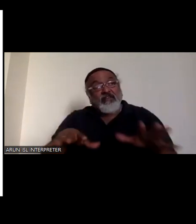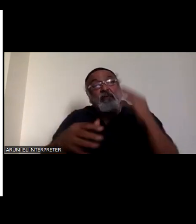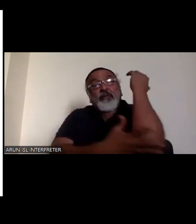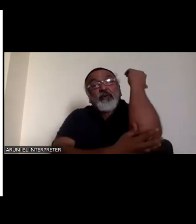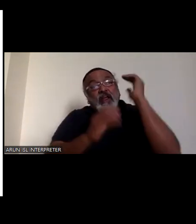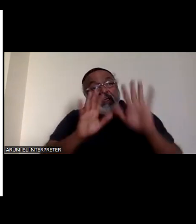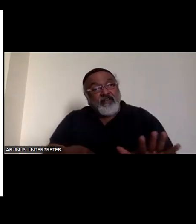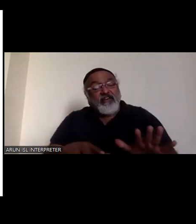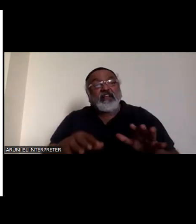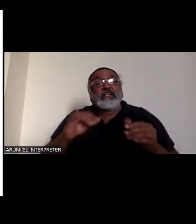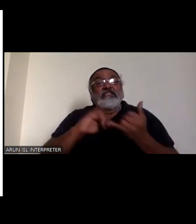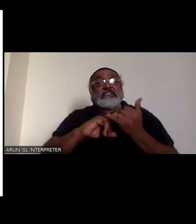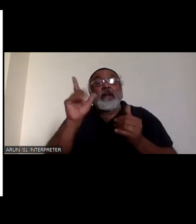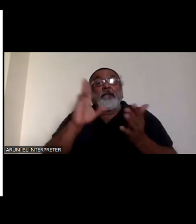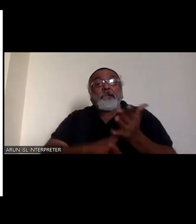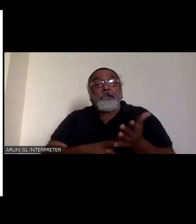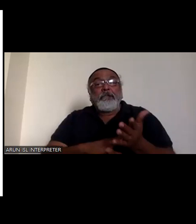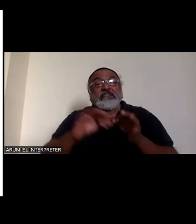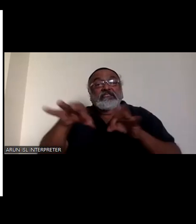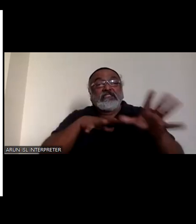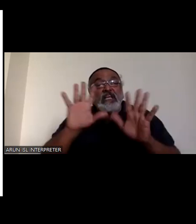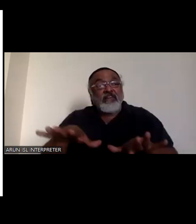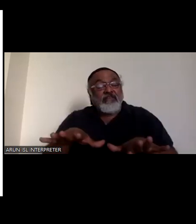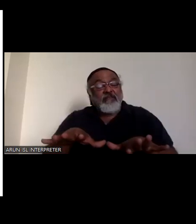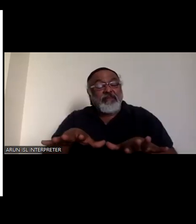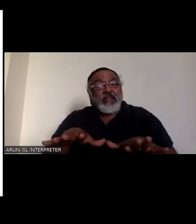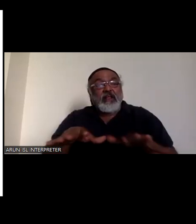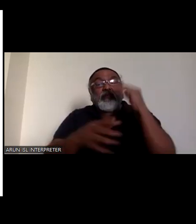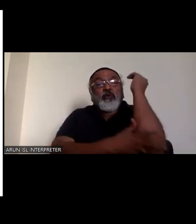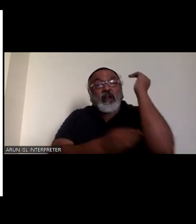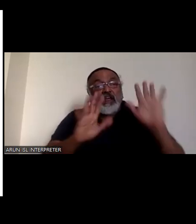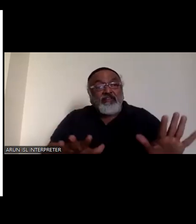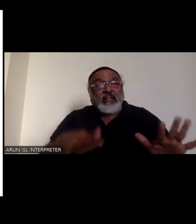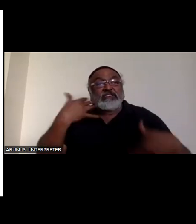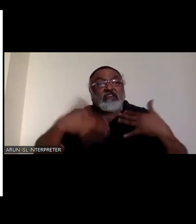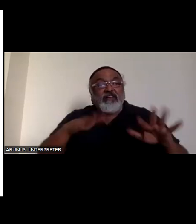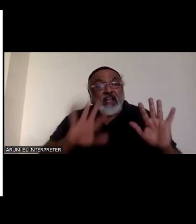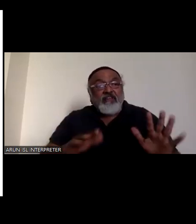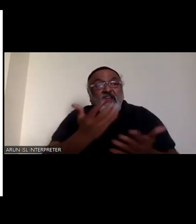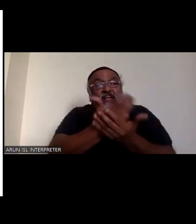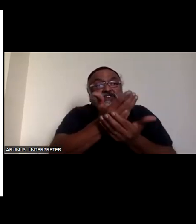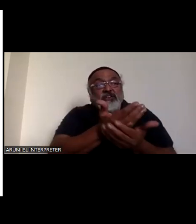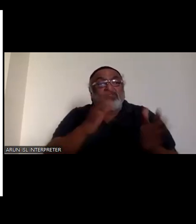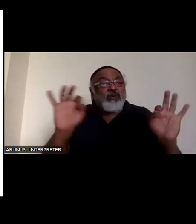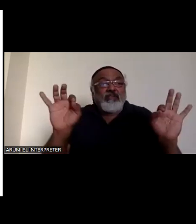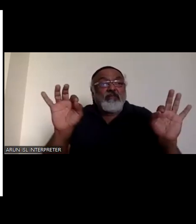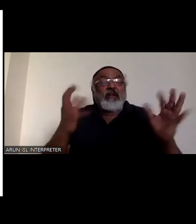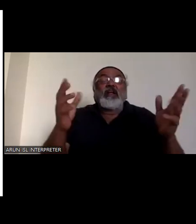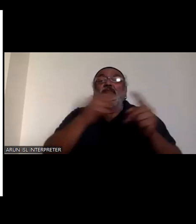द स्लम्स और द एरियाज विच आर यूजुअली फाउंड इन द आउटग्रोथ्स ऑफ द